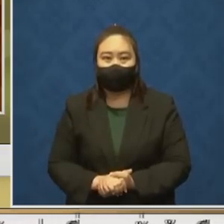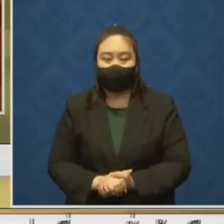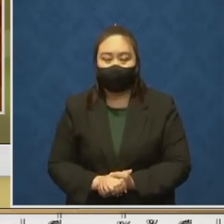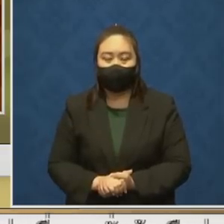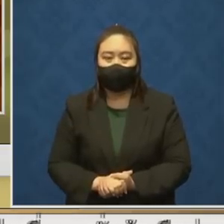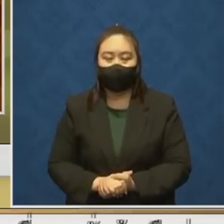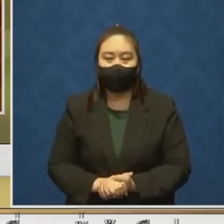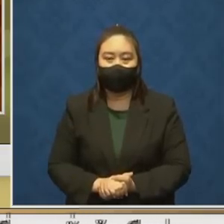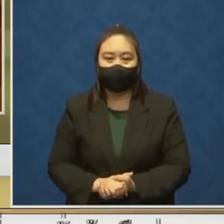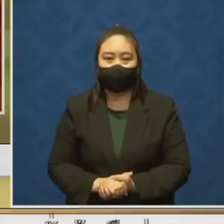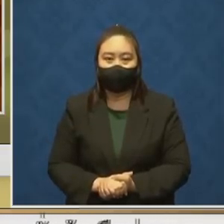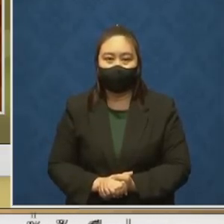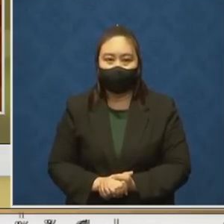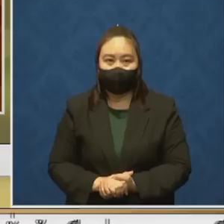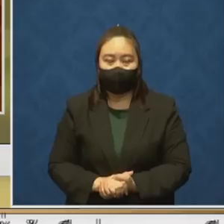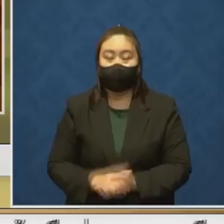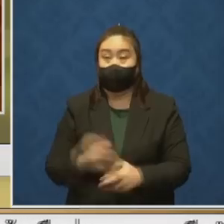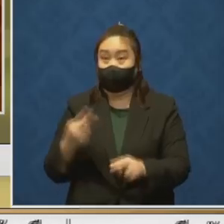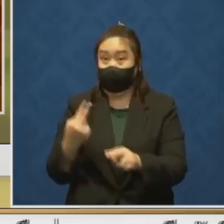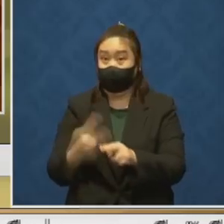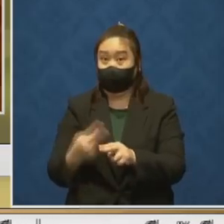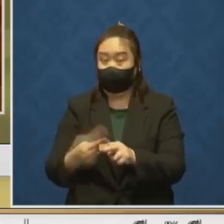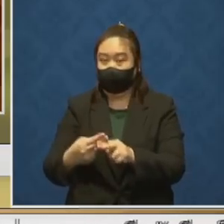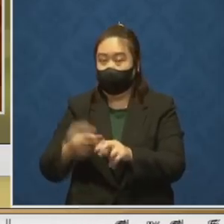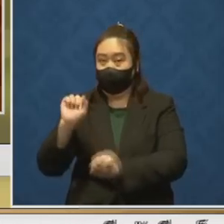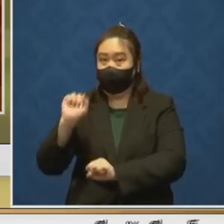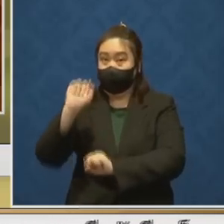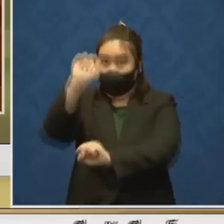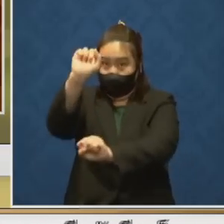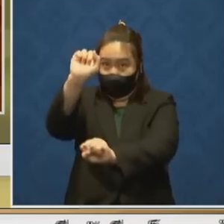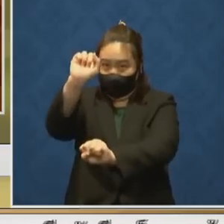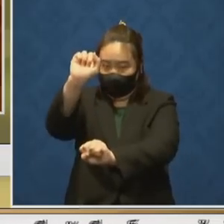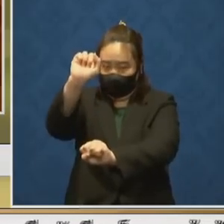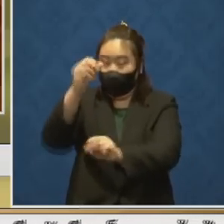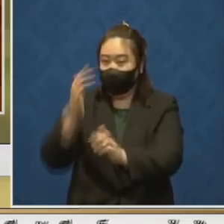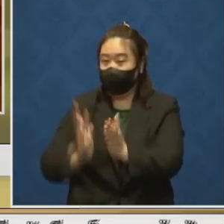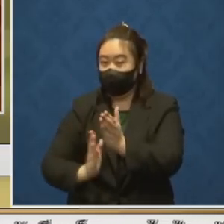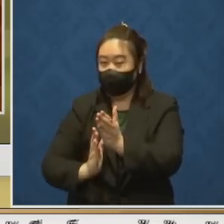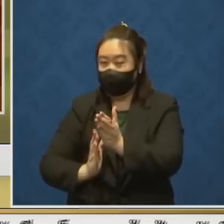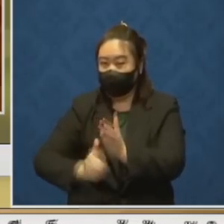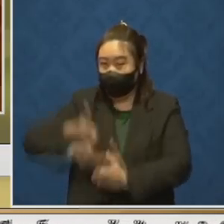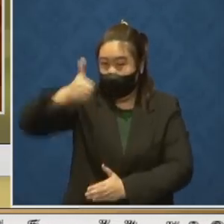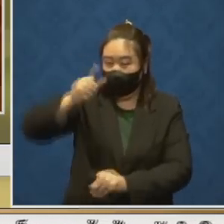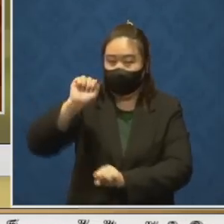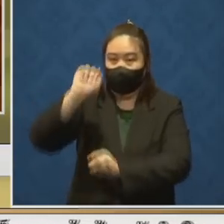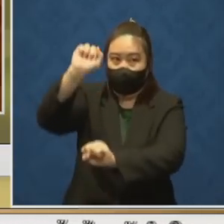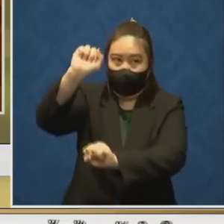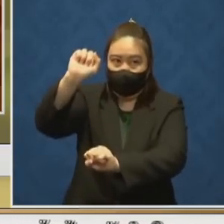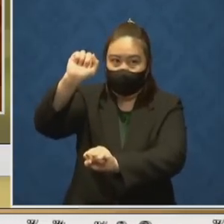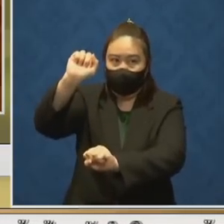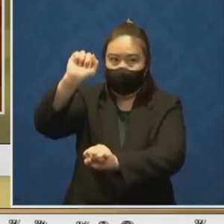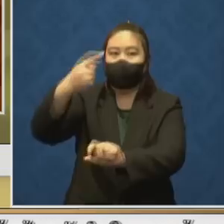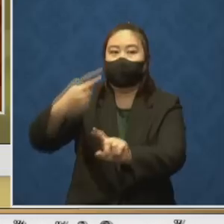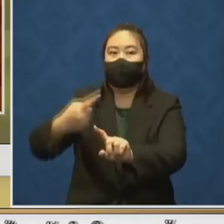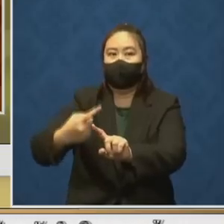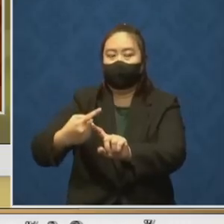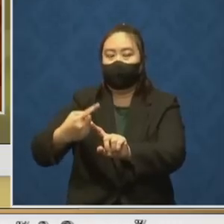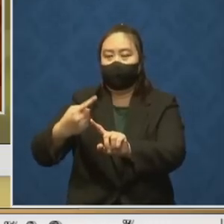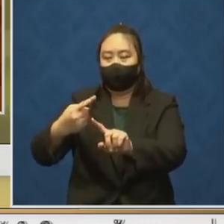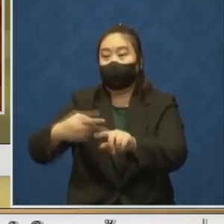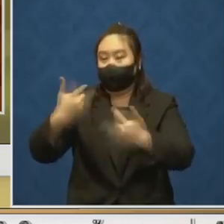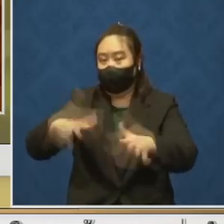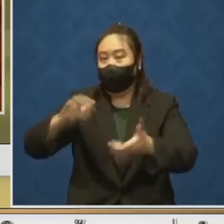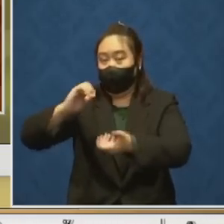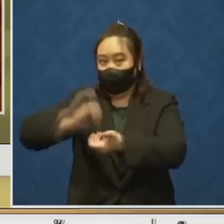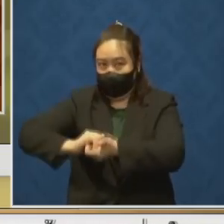มีการประกาศชื่อผู้เสนอราคาวัที่ 14 กรกดาคมตามทำลายที่ขึนนะคะมีการทำสัญญากกใเดอนถัดมา